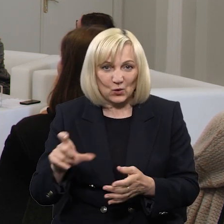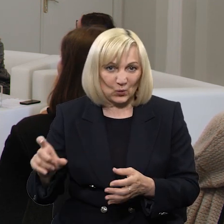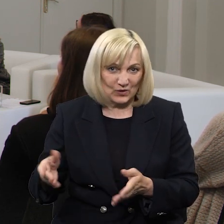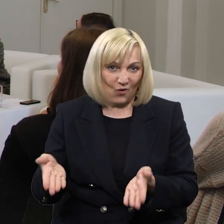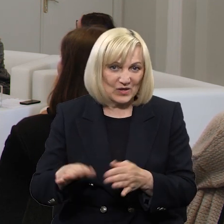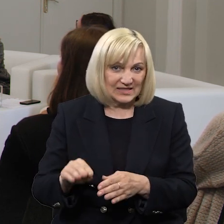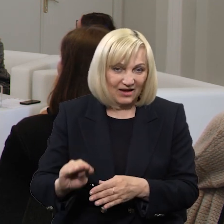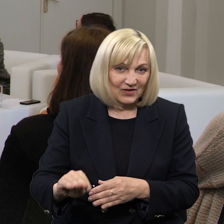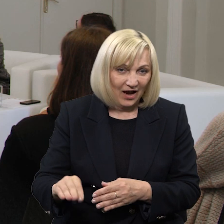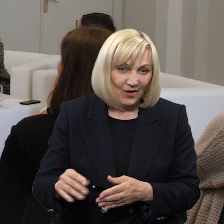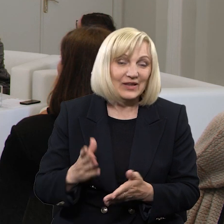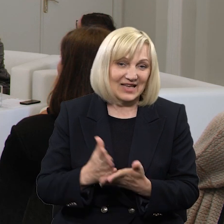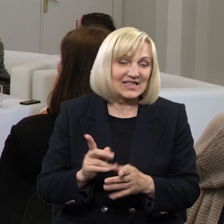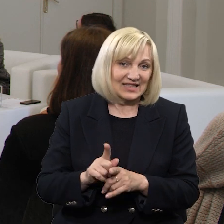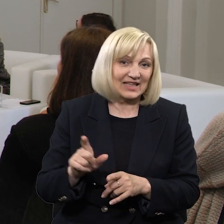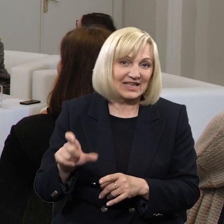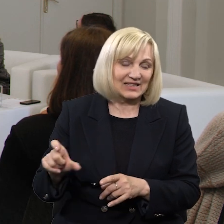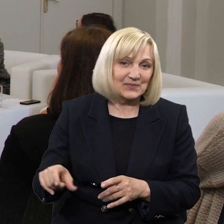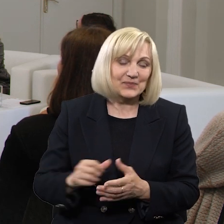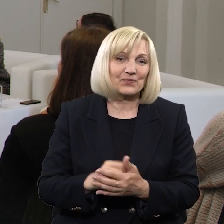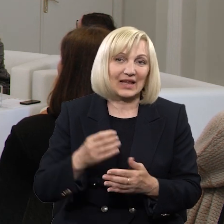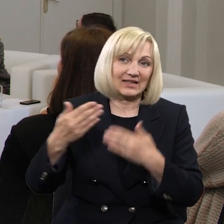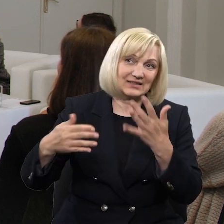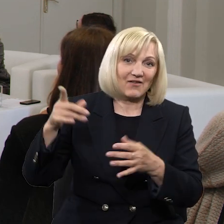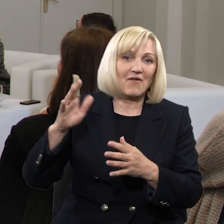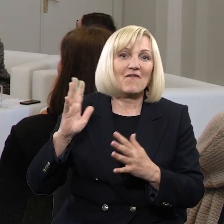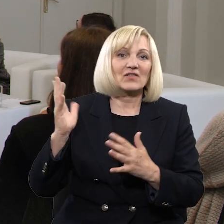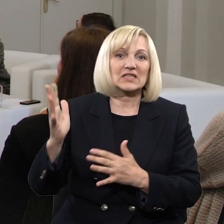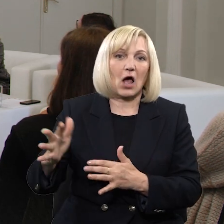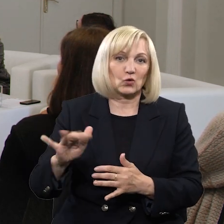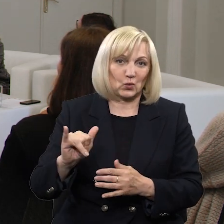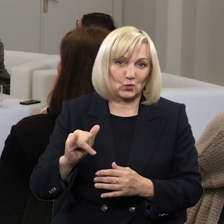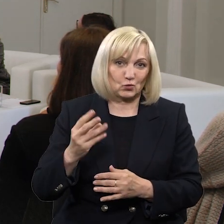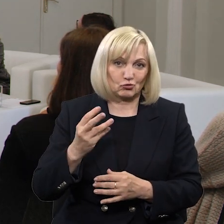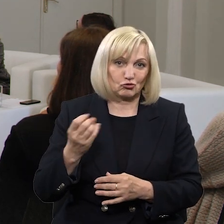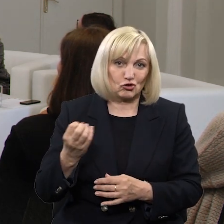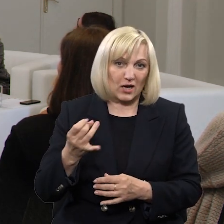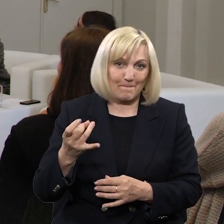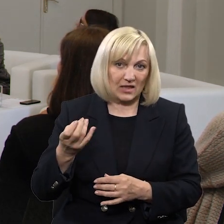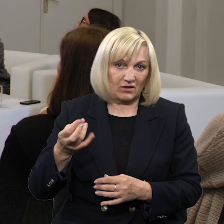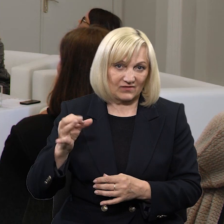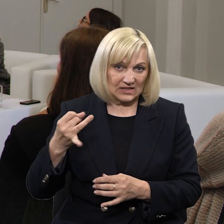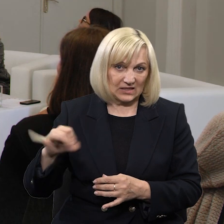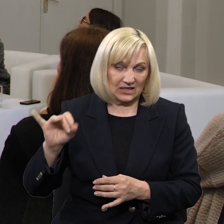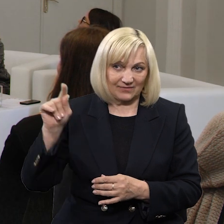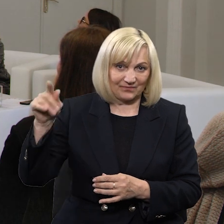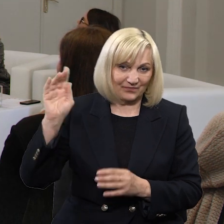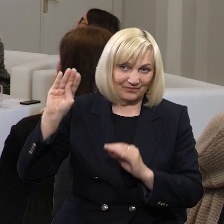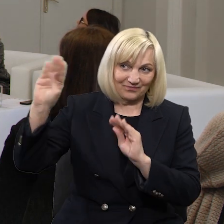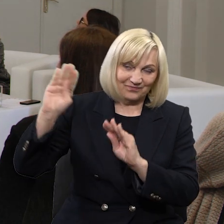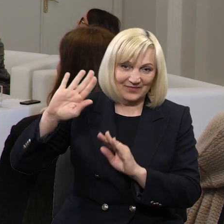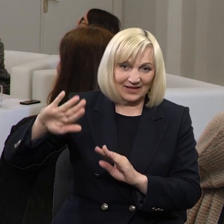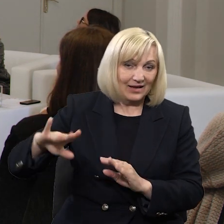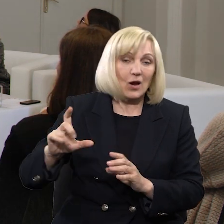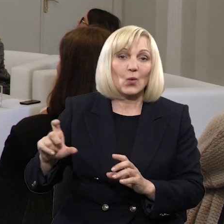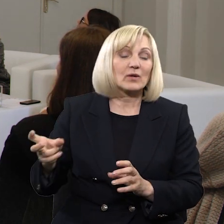оставляют люди у нас в музее есть такие у нас замечательные инсталляции в саду шереметьевском люди приходят конечно